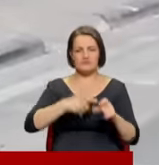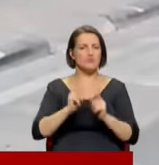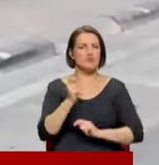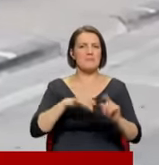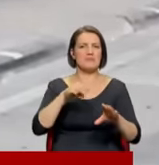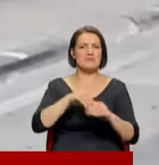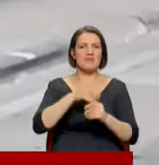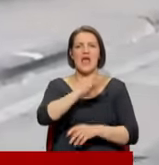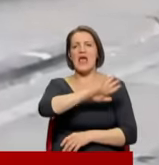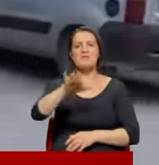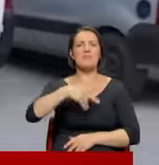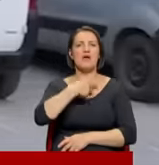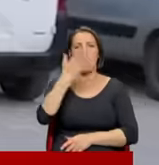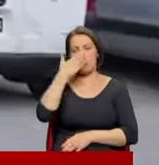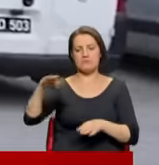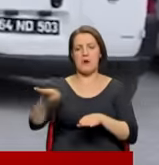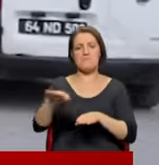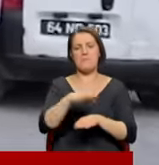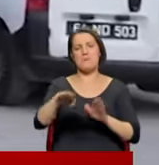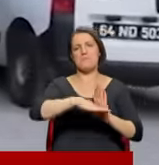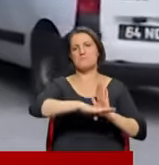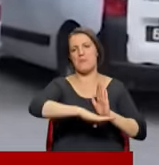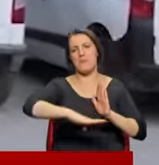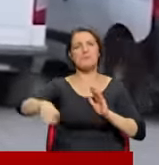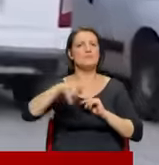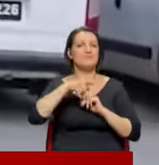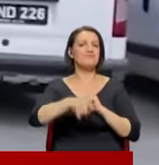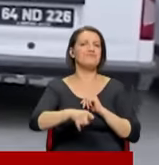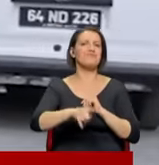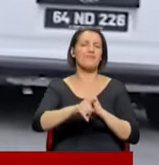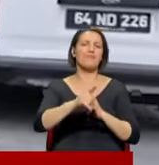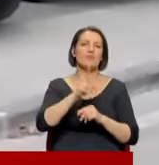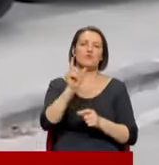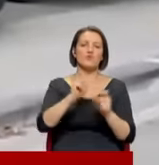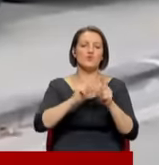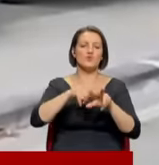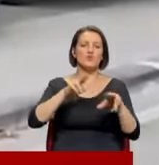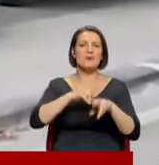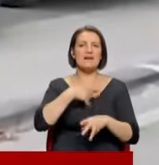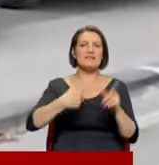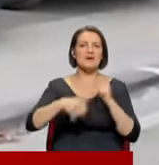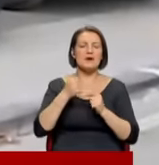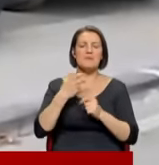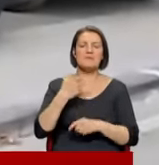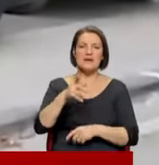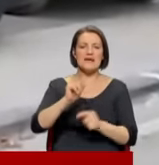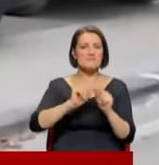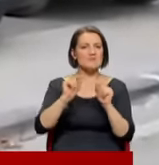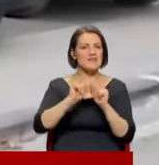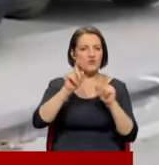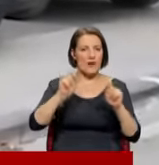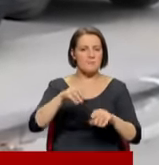diye hepsi belediyemizin önünde. Uşak Belediye Başkanı Özkan Yalımsa israfı önlemek için adım attı. Yakıttan tasarruf etmek